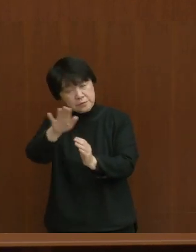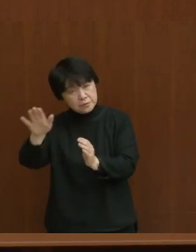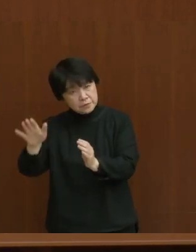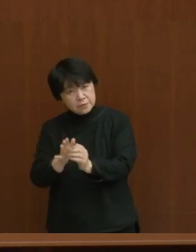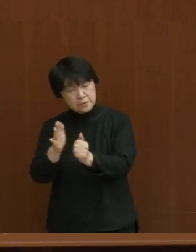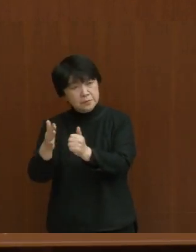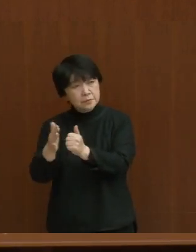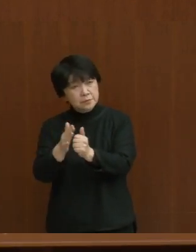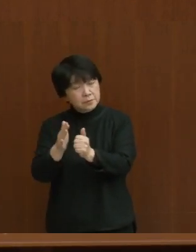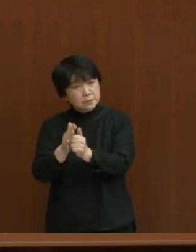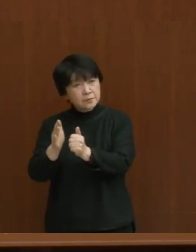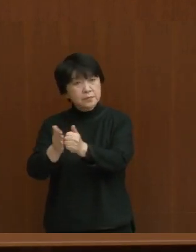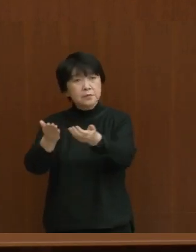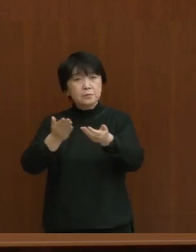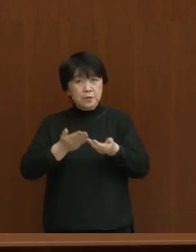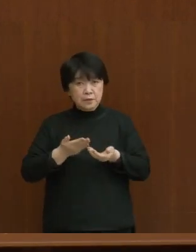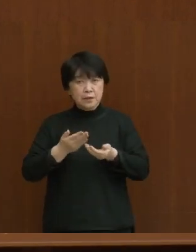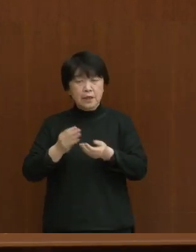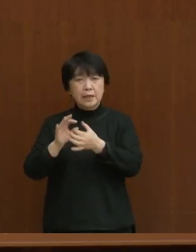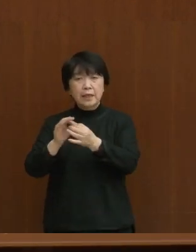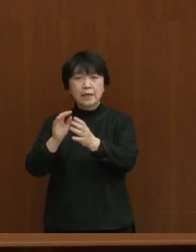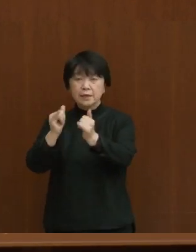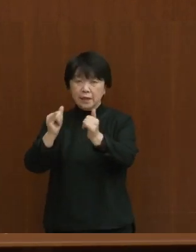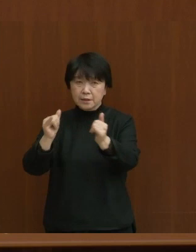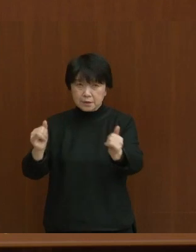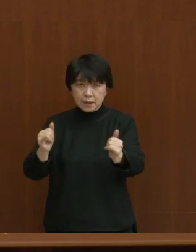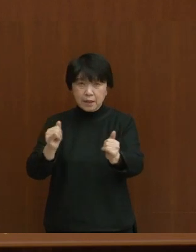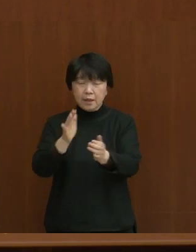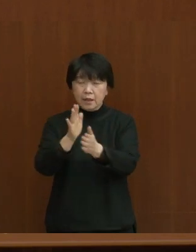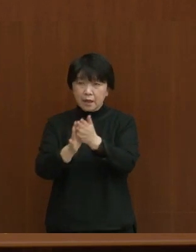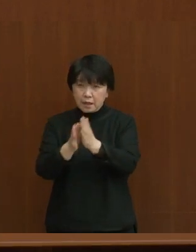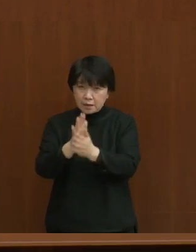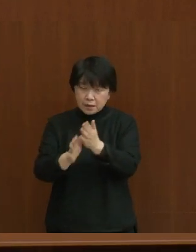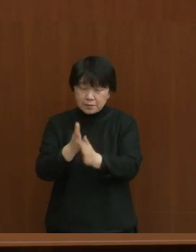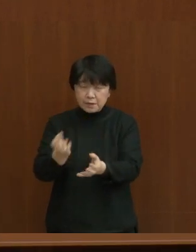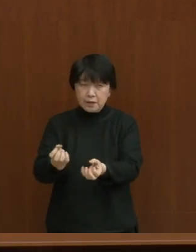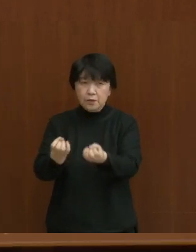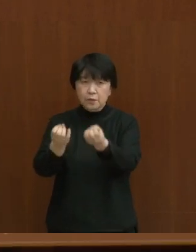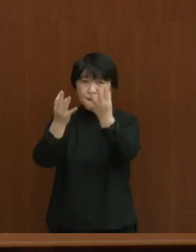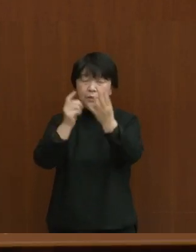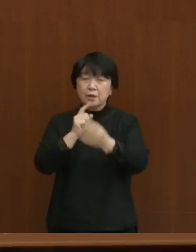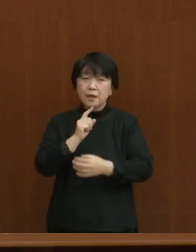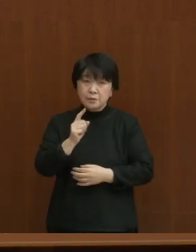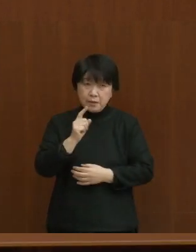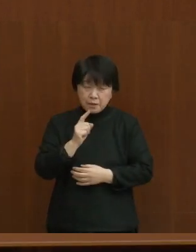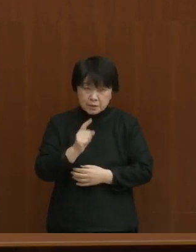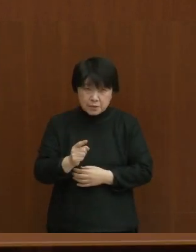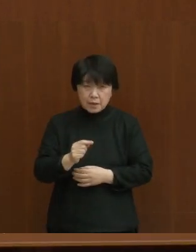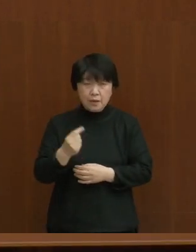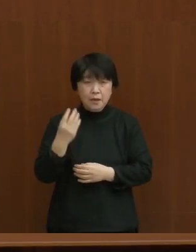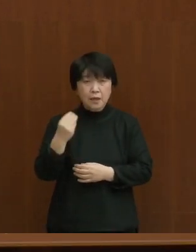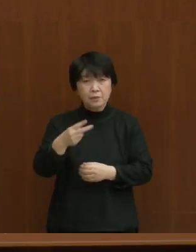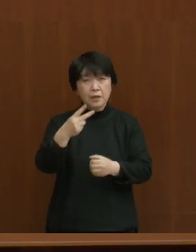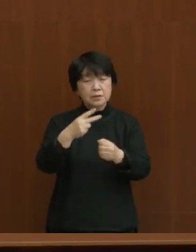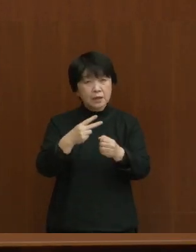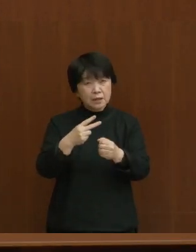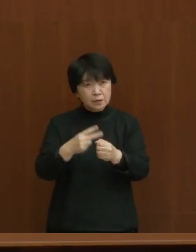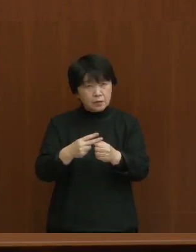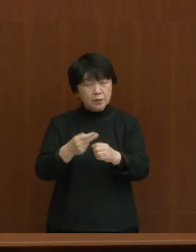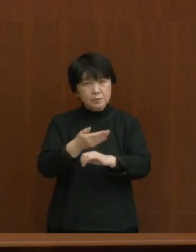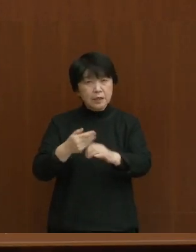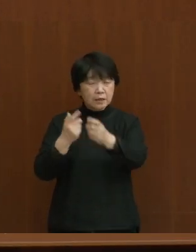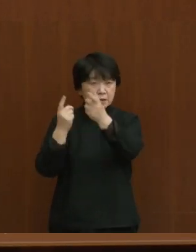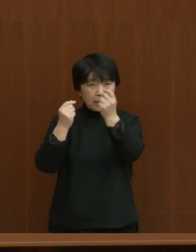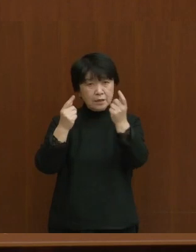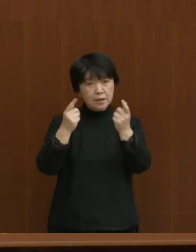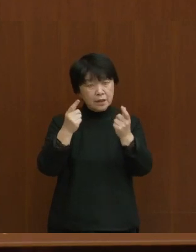族、関係者の方々へ、改めてお祝い申し上げ、令和2年度島根大学学位授与式